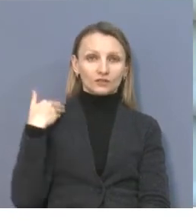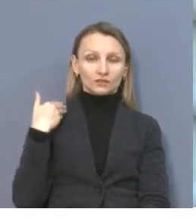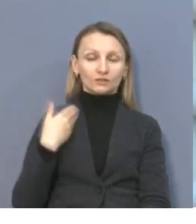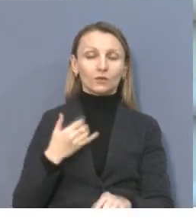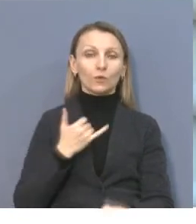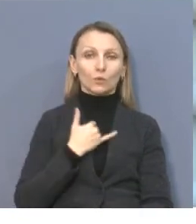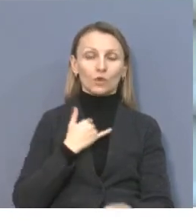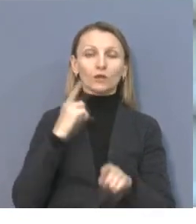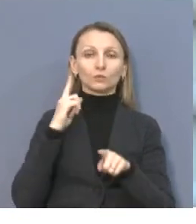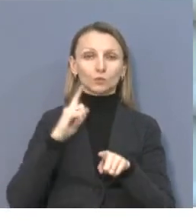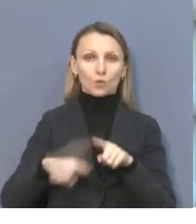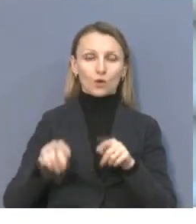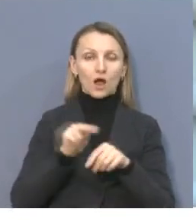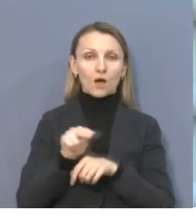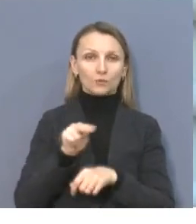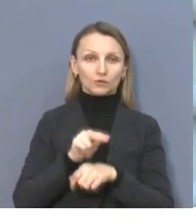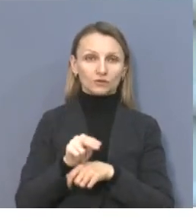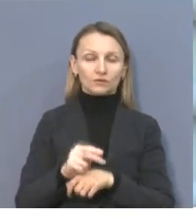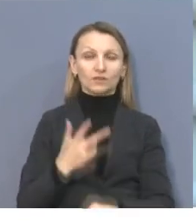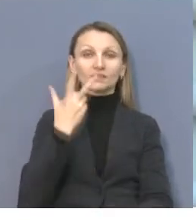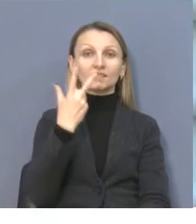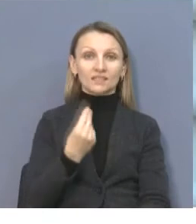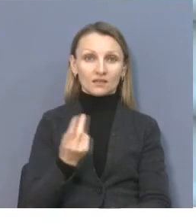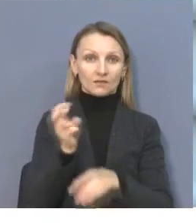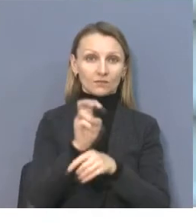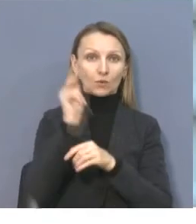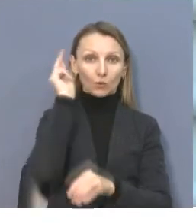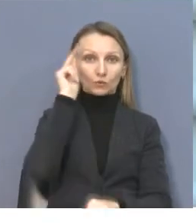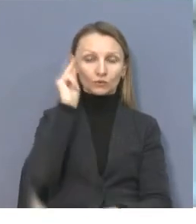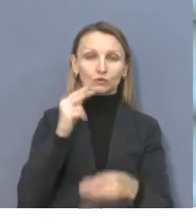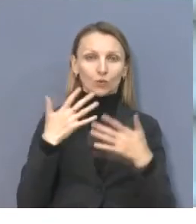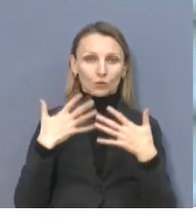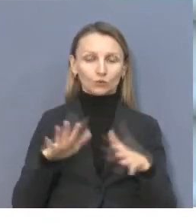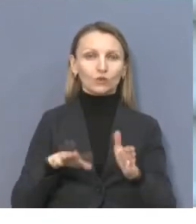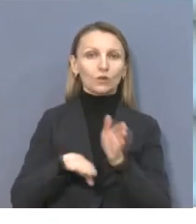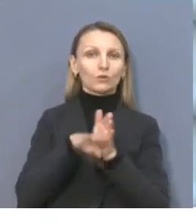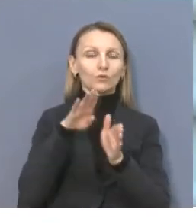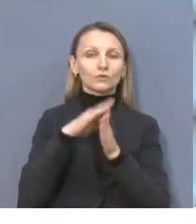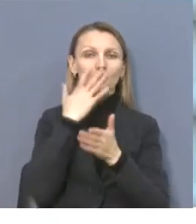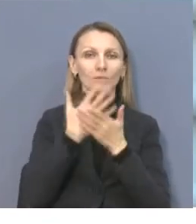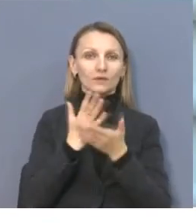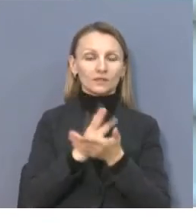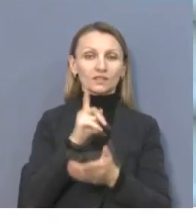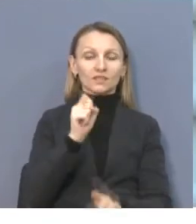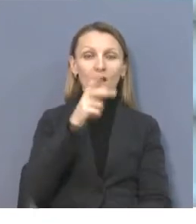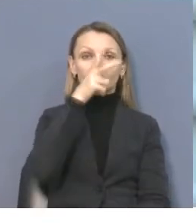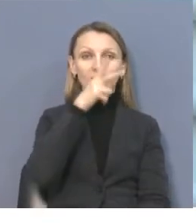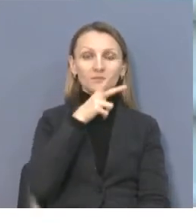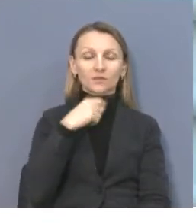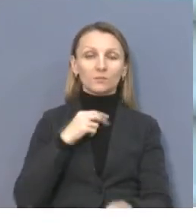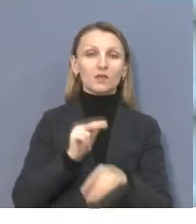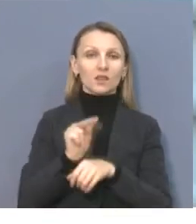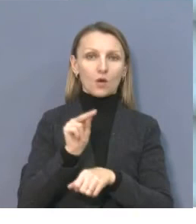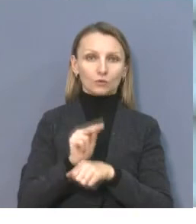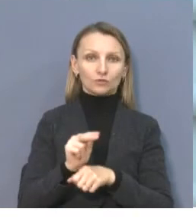ускоренное обучение результат уже после третьего урока то есть за три месяца мы научены играть на